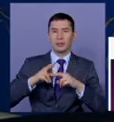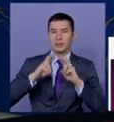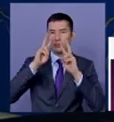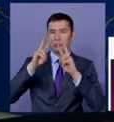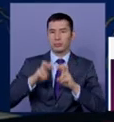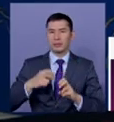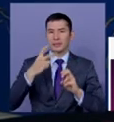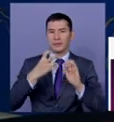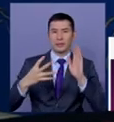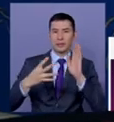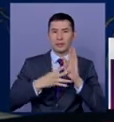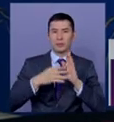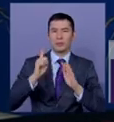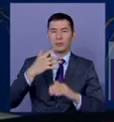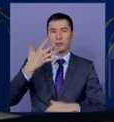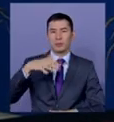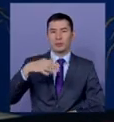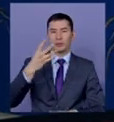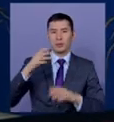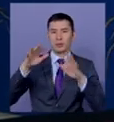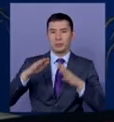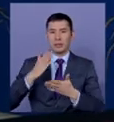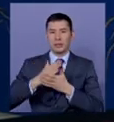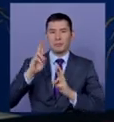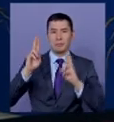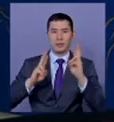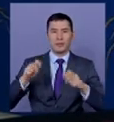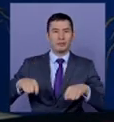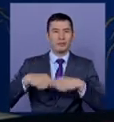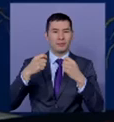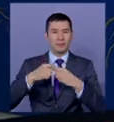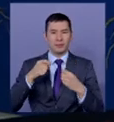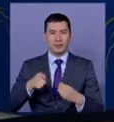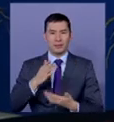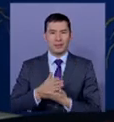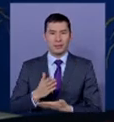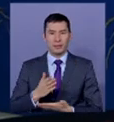209 өнімнің 54% техникалық регламент және қауіпсіздік жағынан сәйкес келмейтін